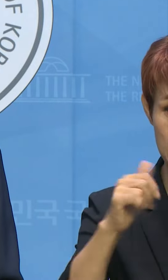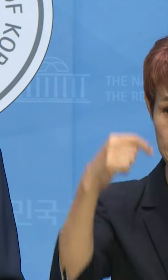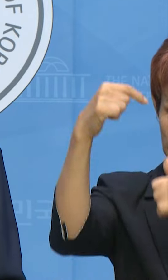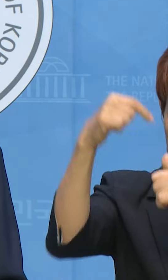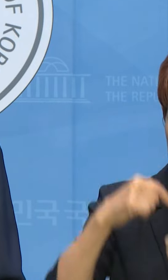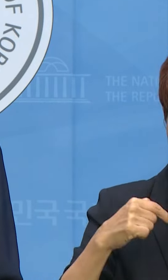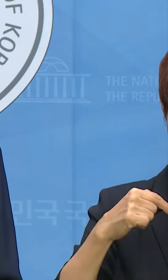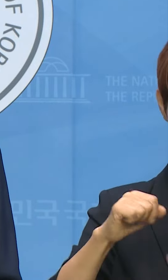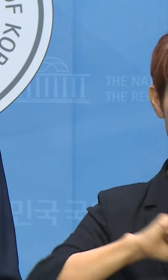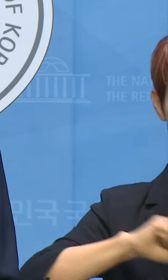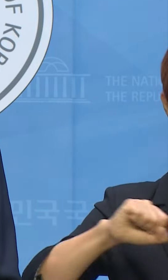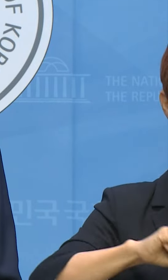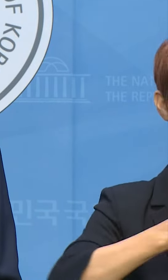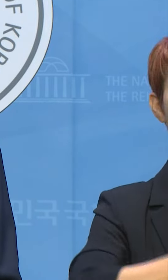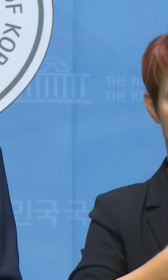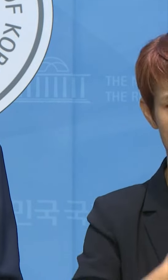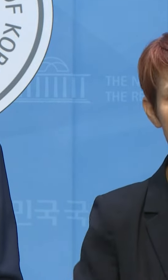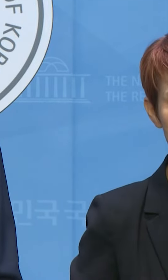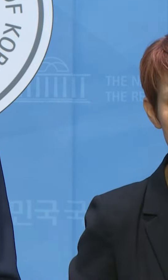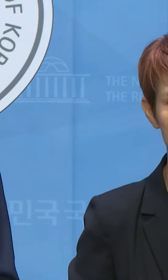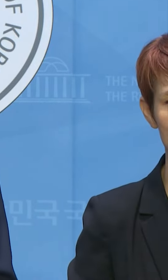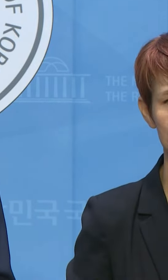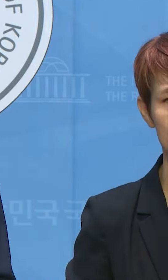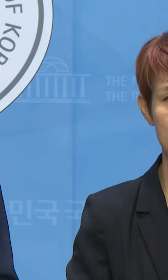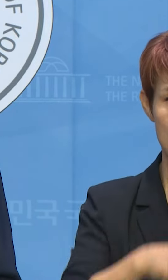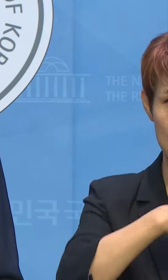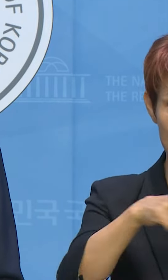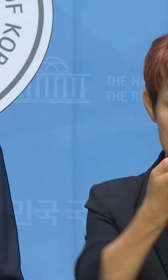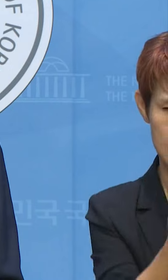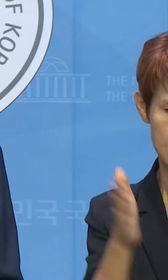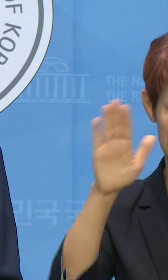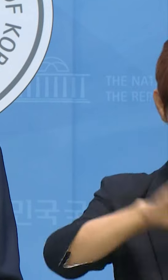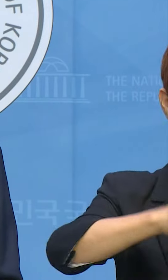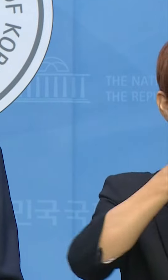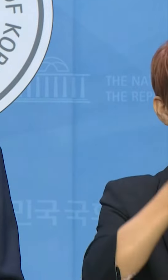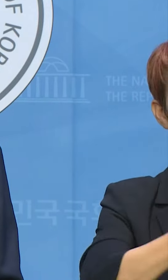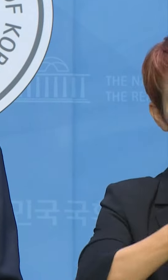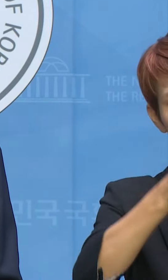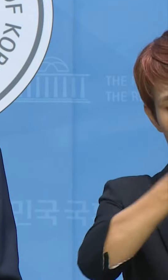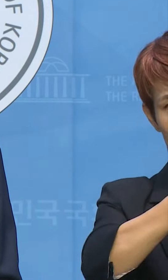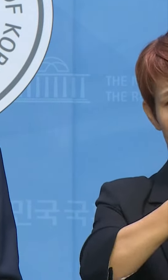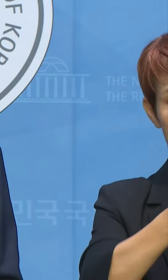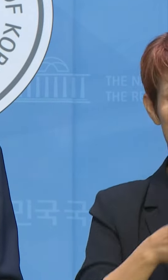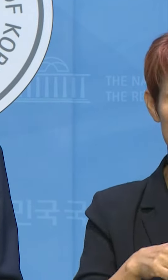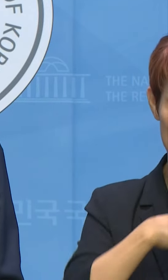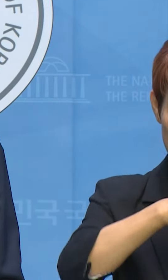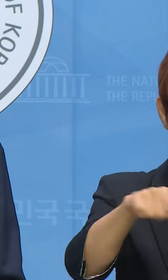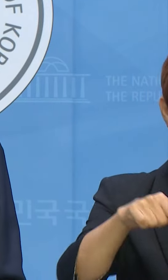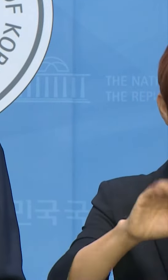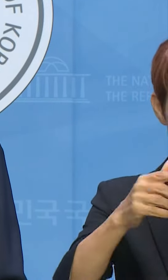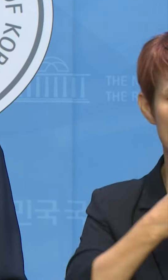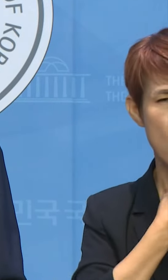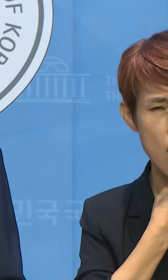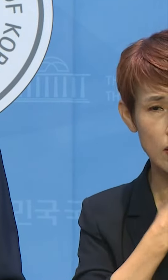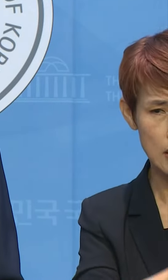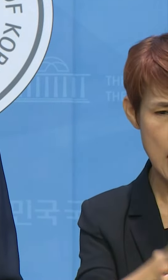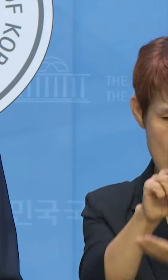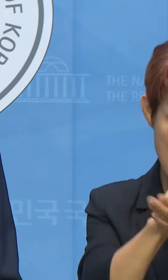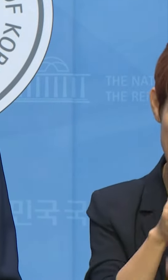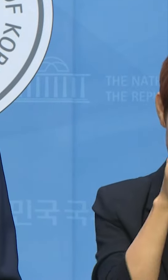명령한 일을 이루어내겠습니다 정치 개혁을 이뤄내겠습니다 지금 정치가 국민 여망을 제대로